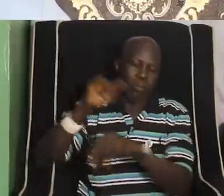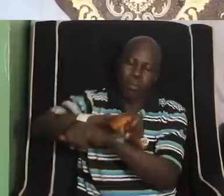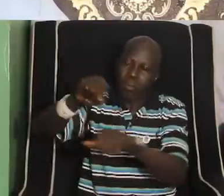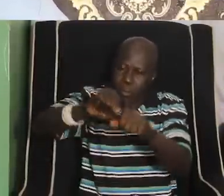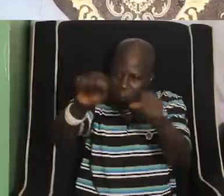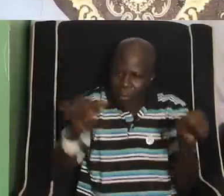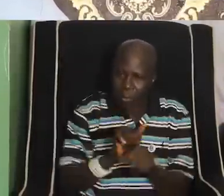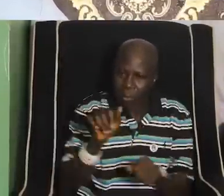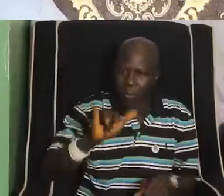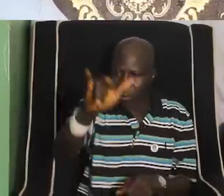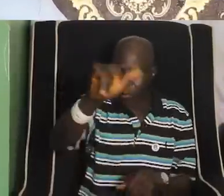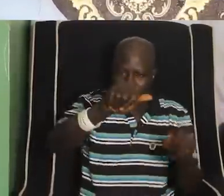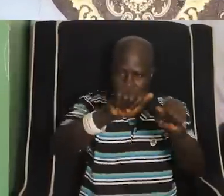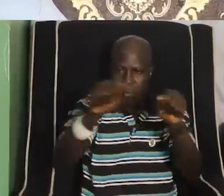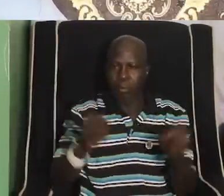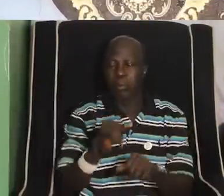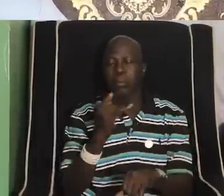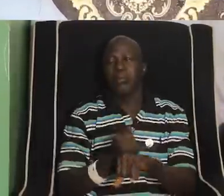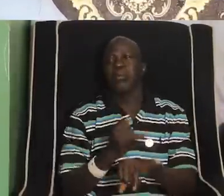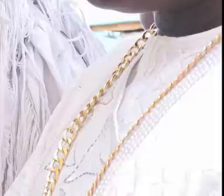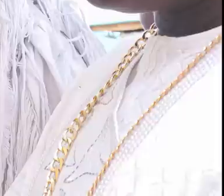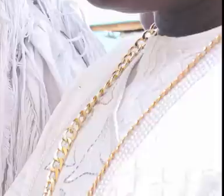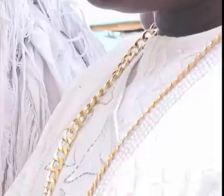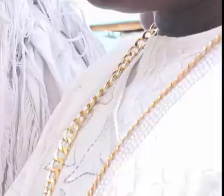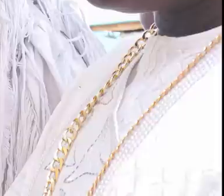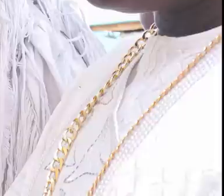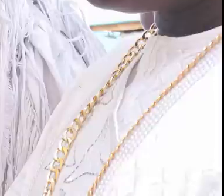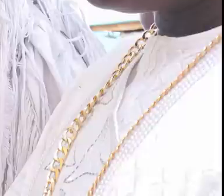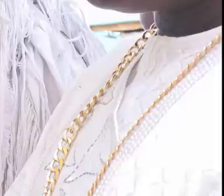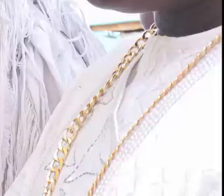area, name Ibadan.